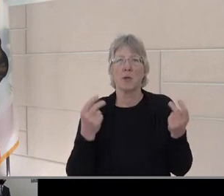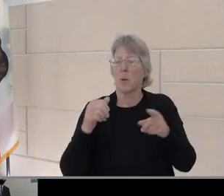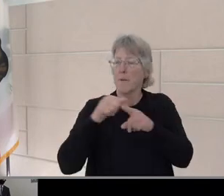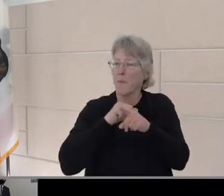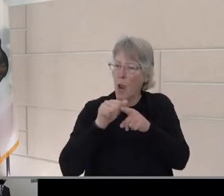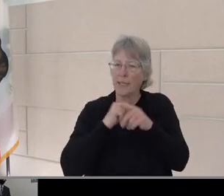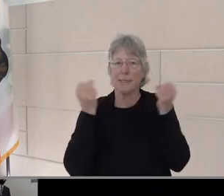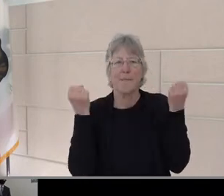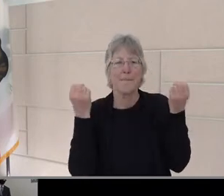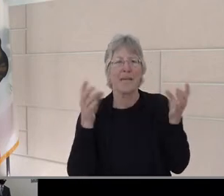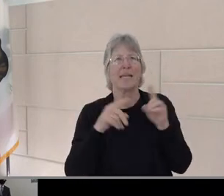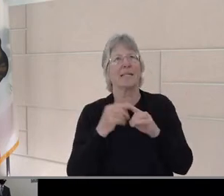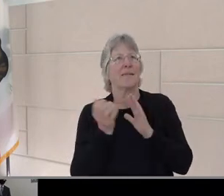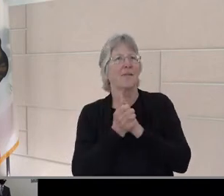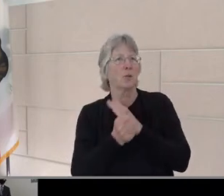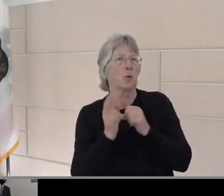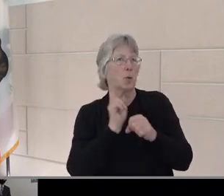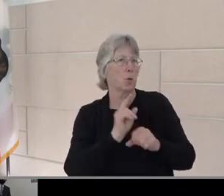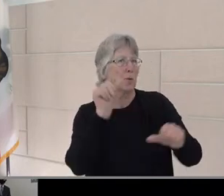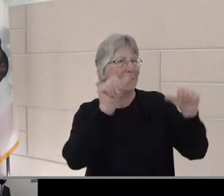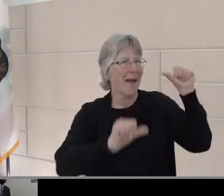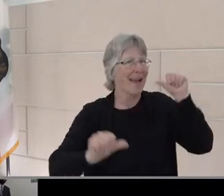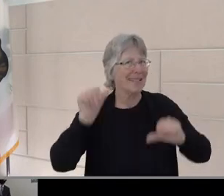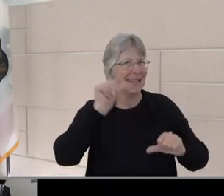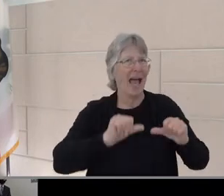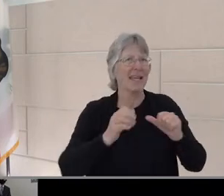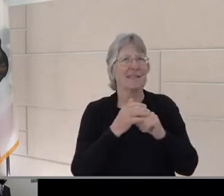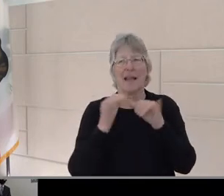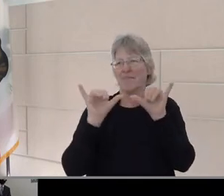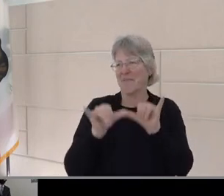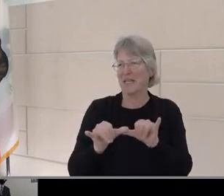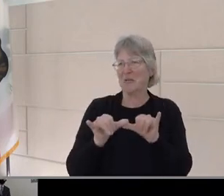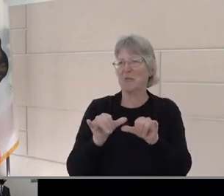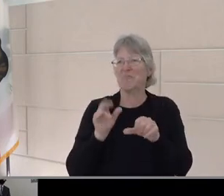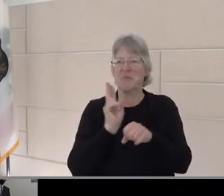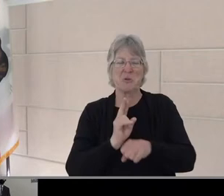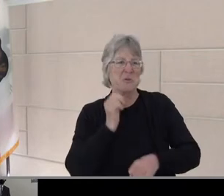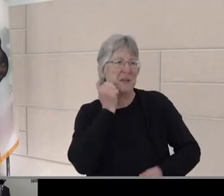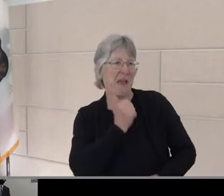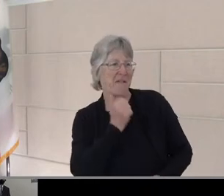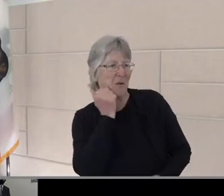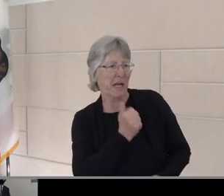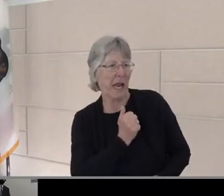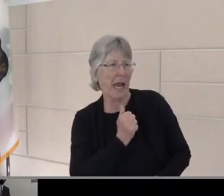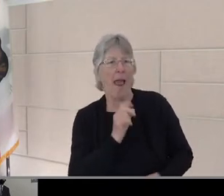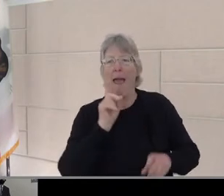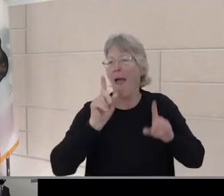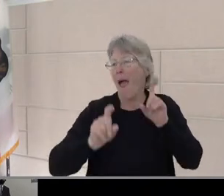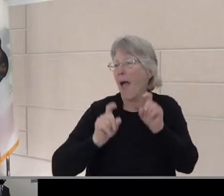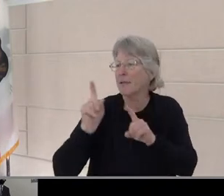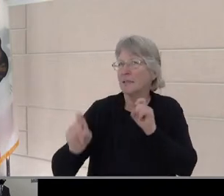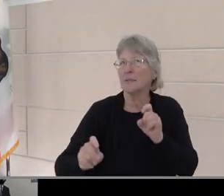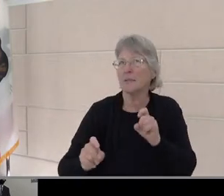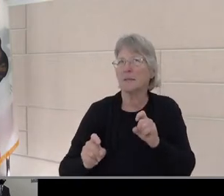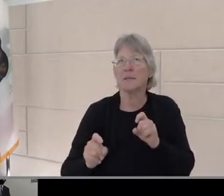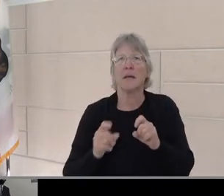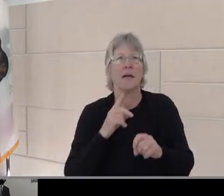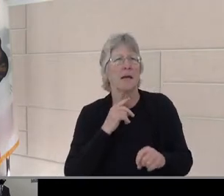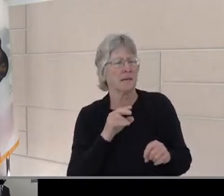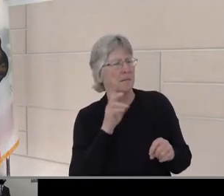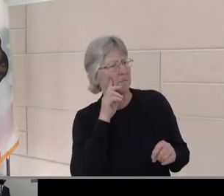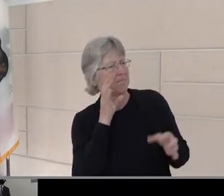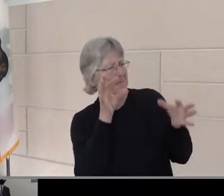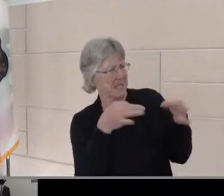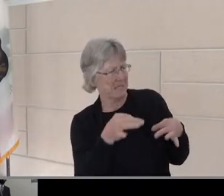សិស្សនឹងហ្វឹកហាត់មុខជំនាញជាច្រើនទៅទៅនឹងវិទ្យាសាស្ត្រដូចជាសួរសំណួរដោះស្រាយ